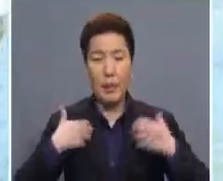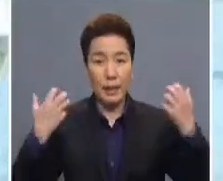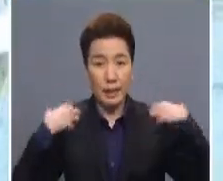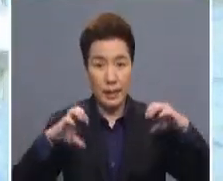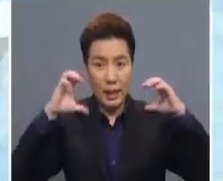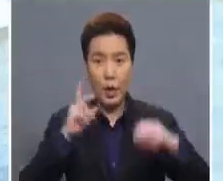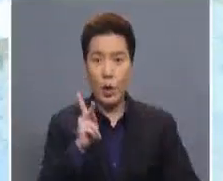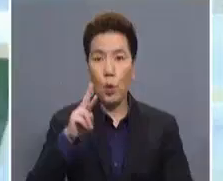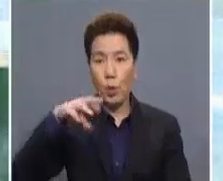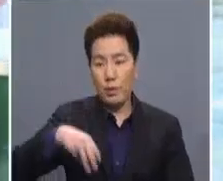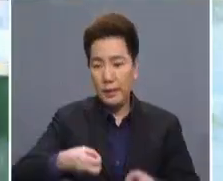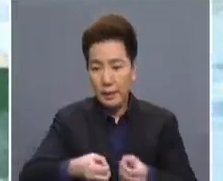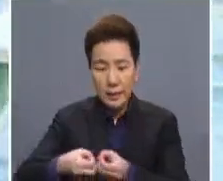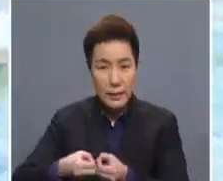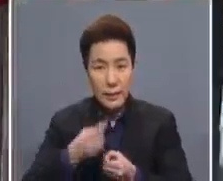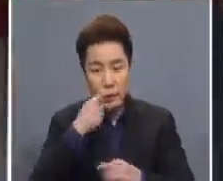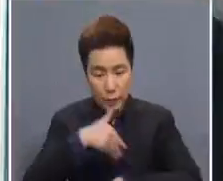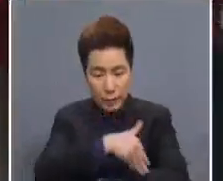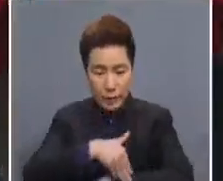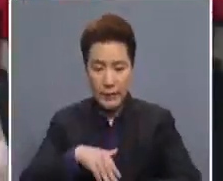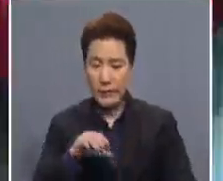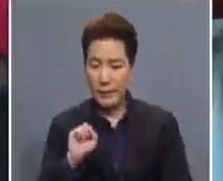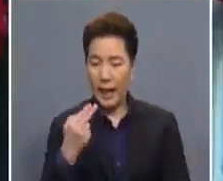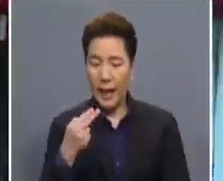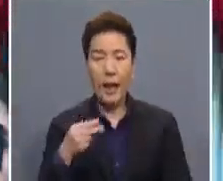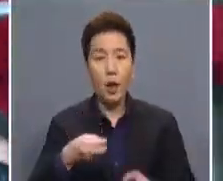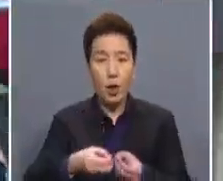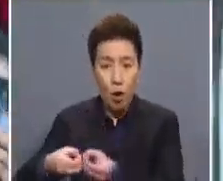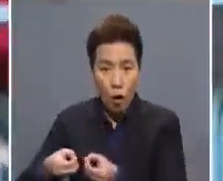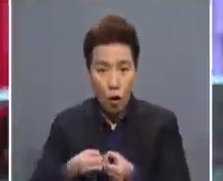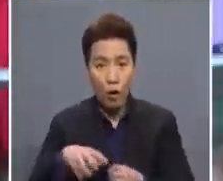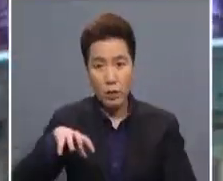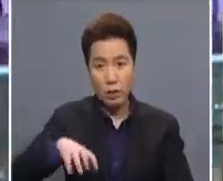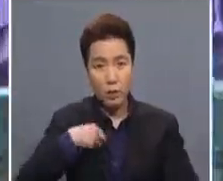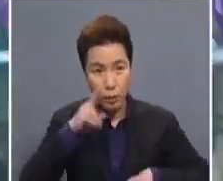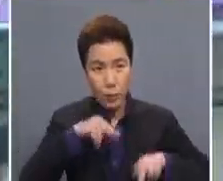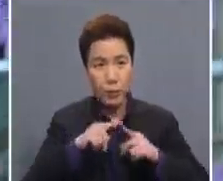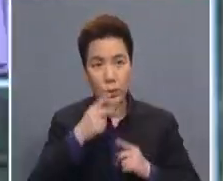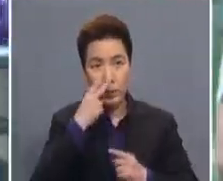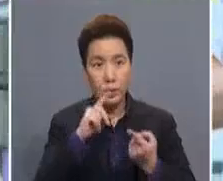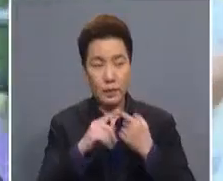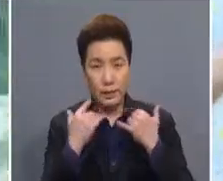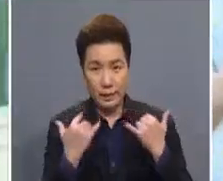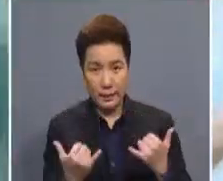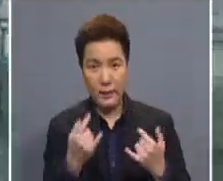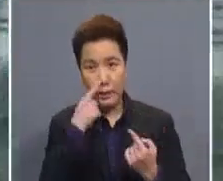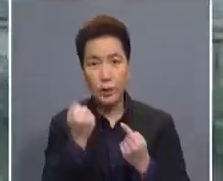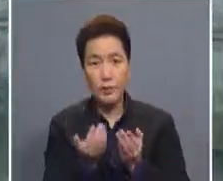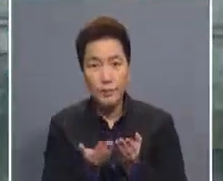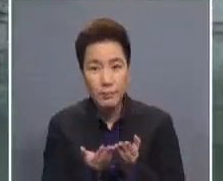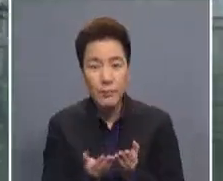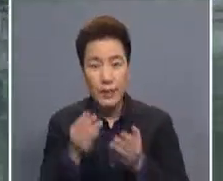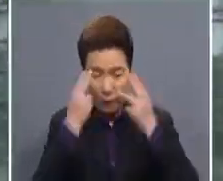จากกรมส่งเสริมสหกรณ์และกรมตรวจสอบบัญชีสหกรณ์มารอต้อนรับเช่นกันค่ะนี่นะก็เป็นบรรยากาศขณะที่